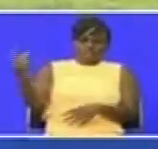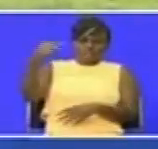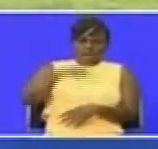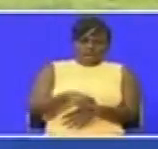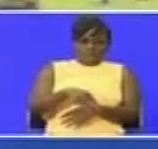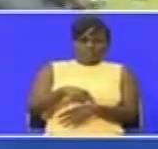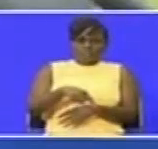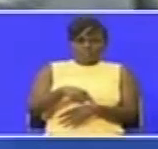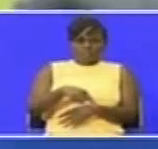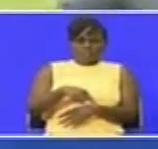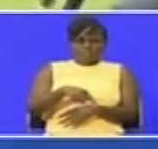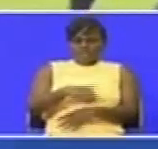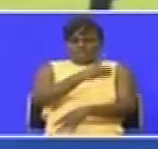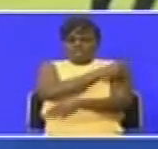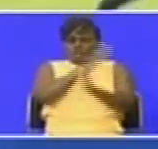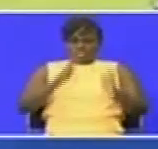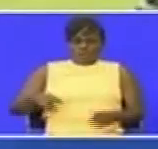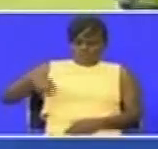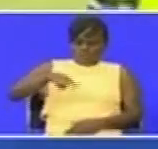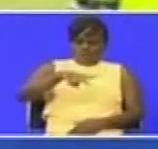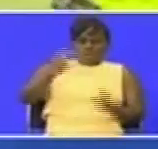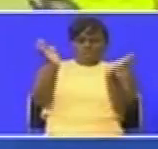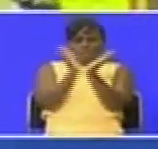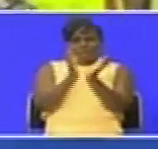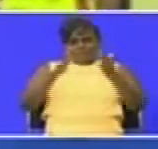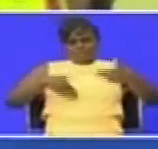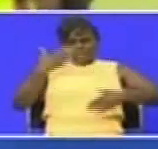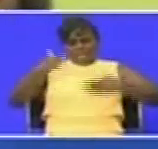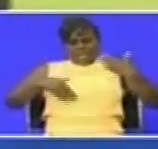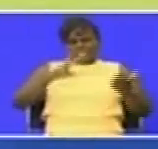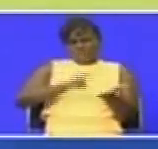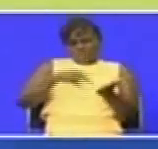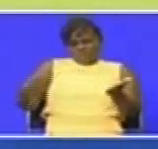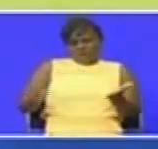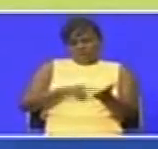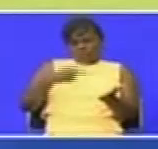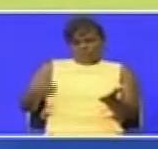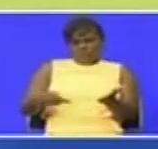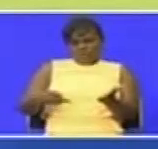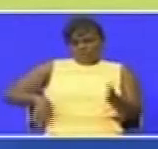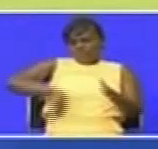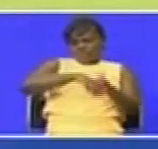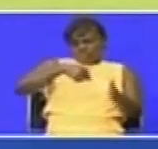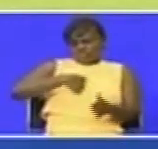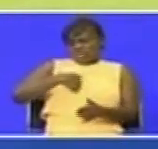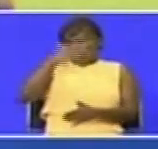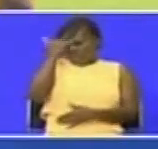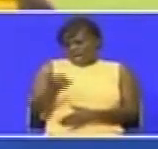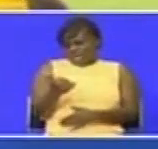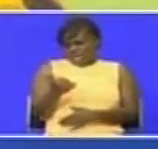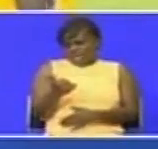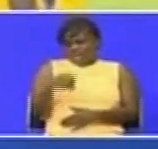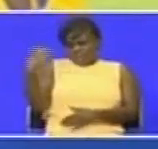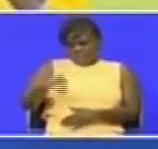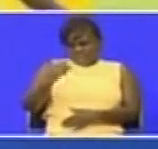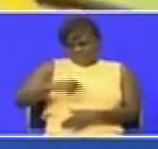ijalia. Daktari anatembea kwa uwanja, players wanaanguka bila kuguswa. Mtu ananipiga kichwa, watu kiangalia sura yangu, mtu ananiguara, mtu ananipiga